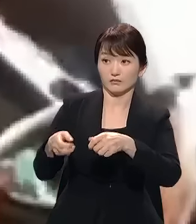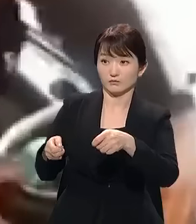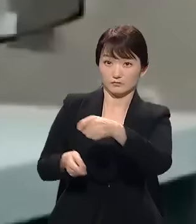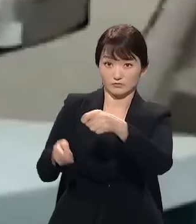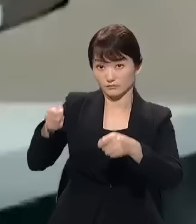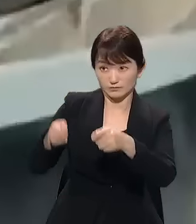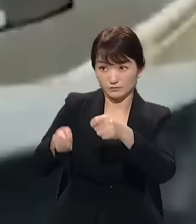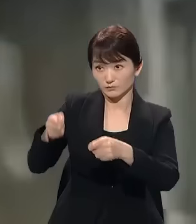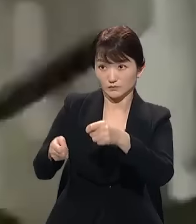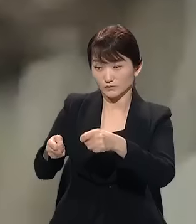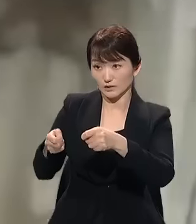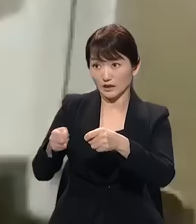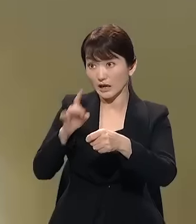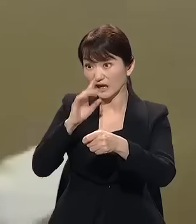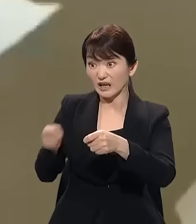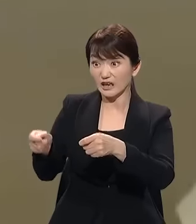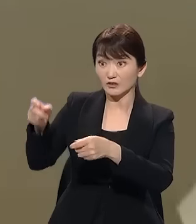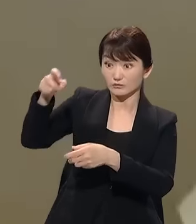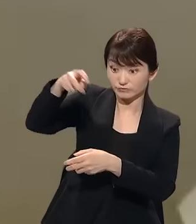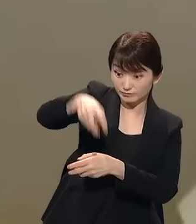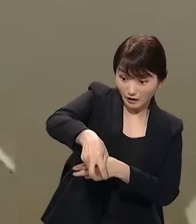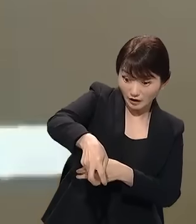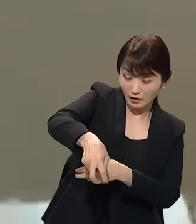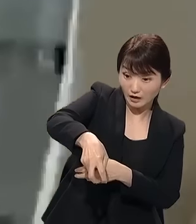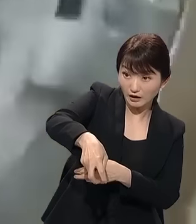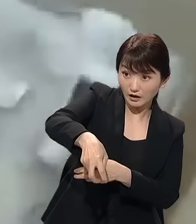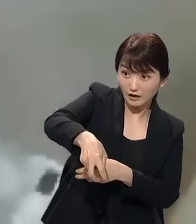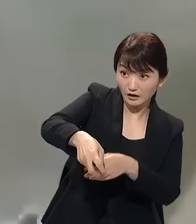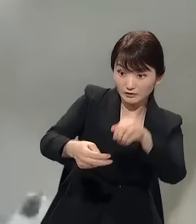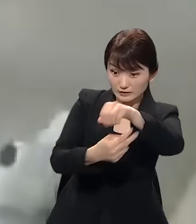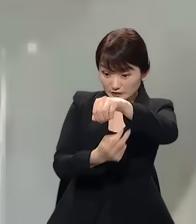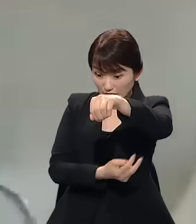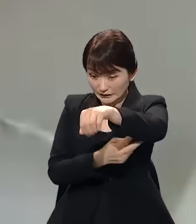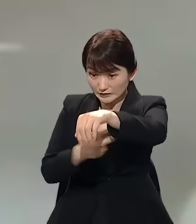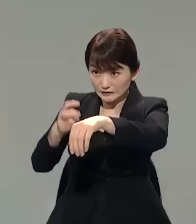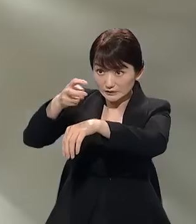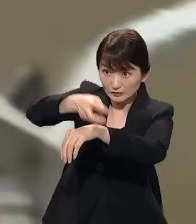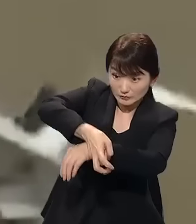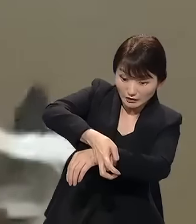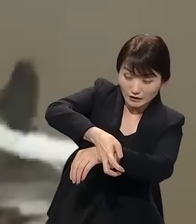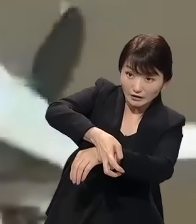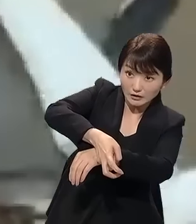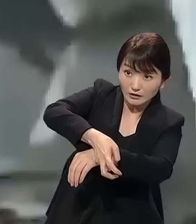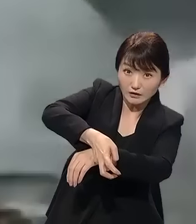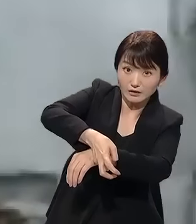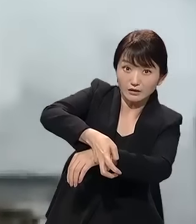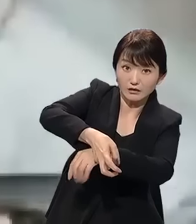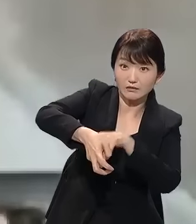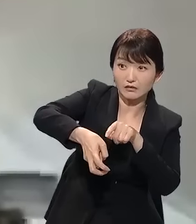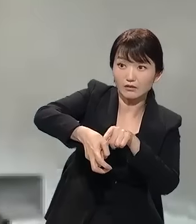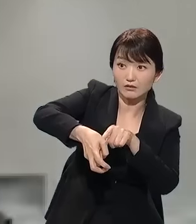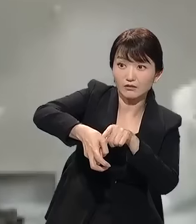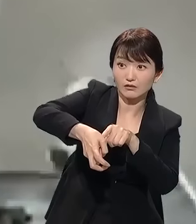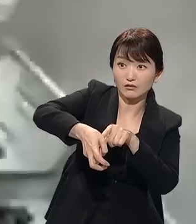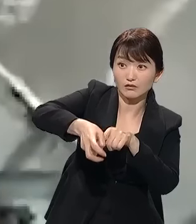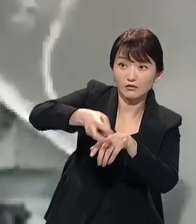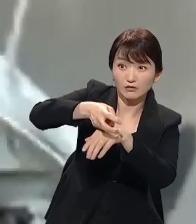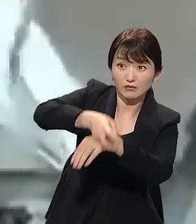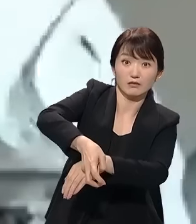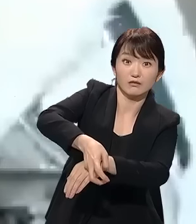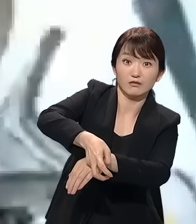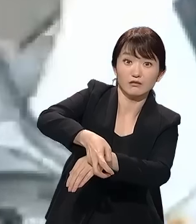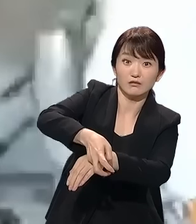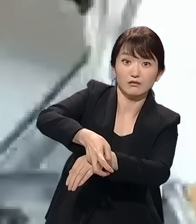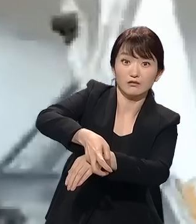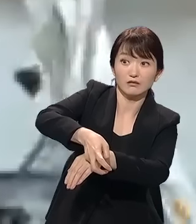잡고 세워보려고 하지만 차량 앞부분이 그대로 다리 난간을 뚫고 떨어집니다. 지금 걸린 것 같은데요? 네,